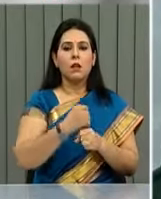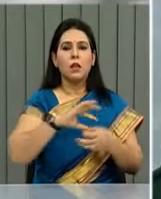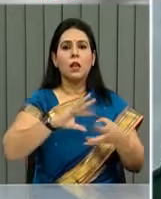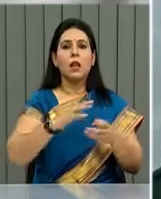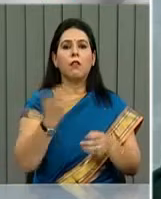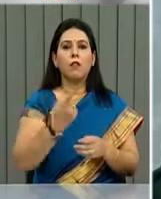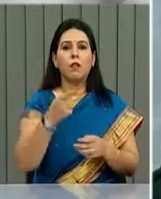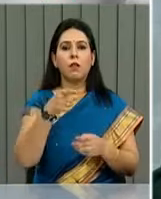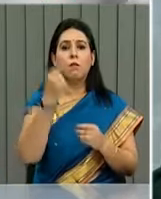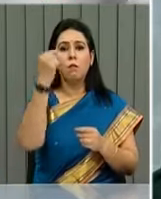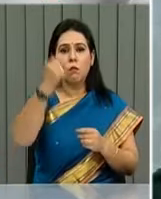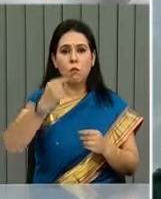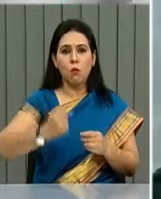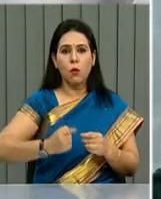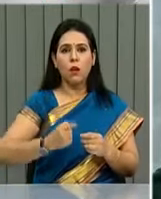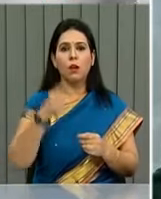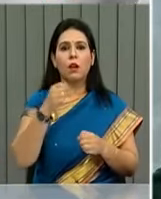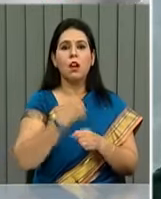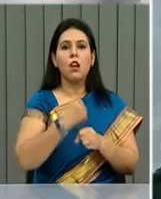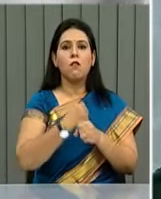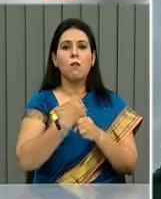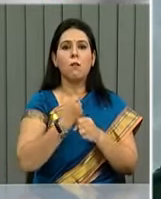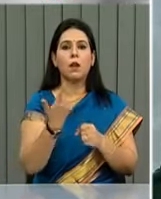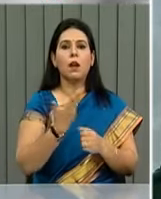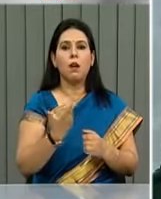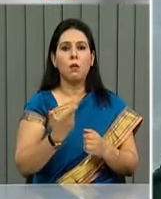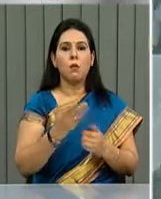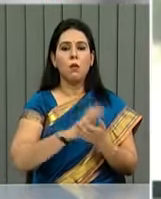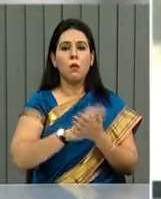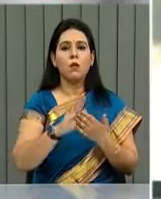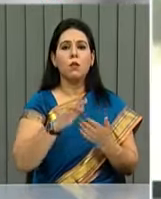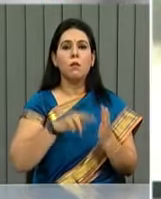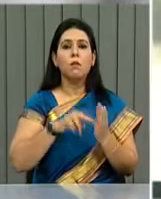इन मुद्दों पे सरकार ने क्या कदम उठाए हैं दो वर्षों में?